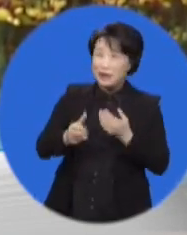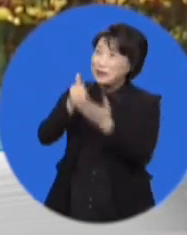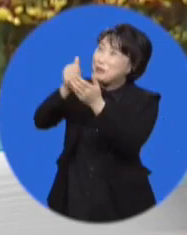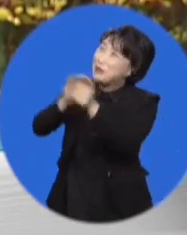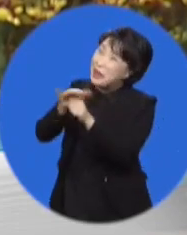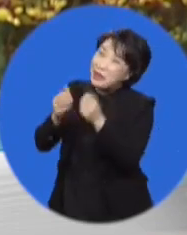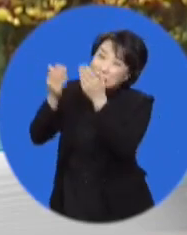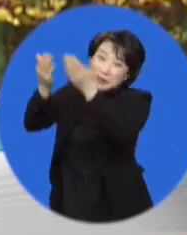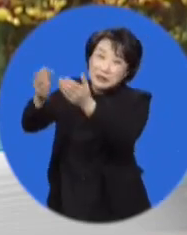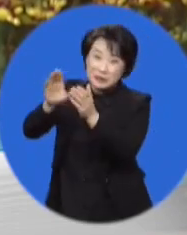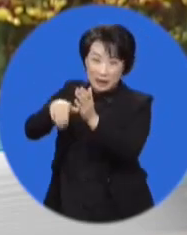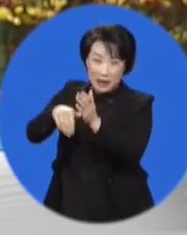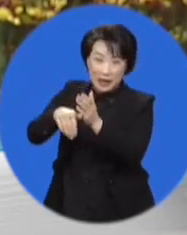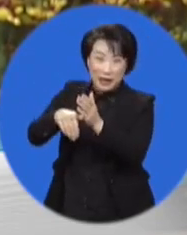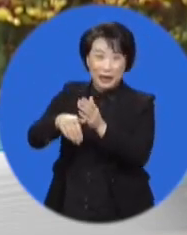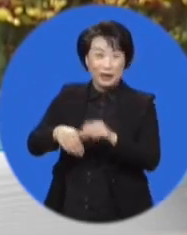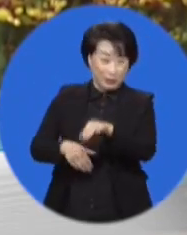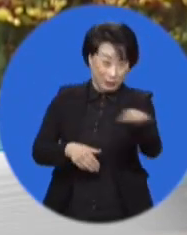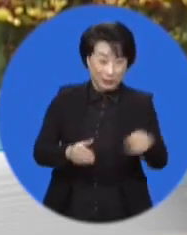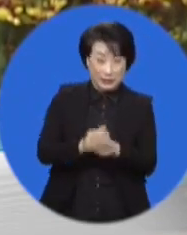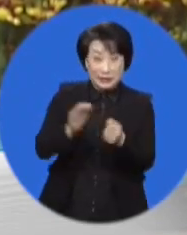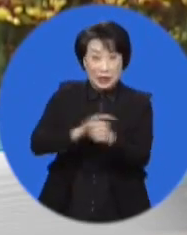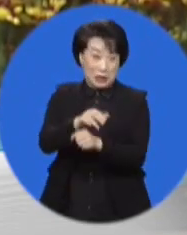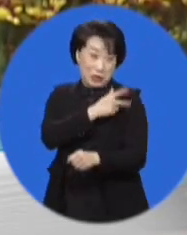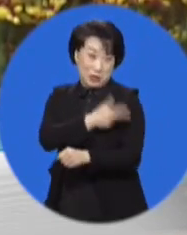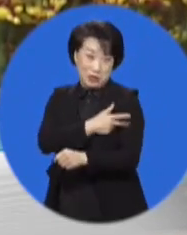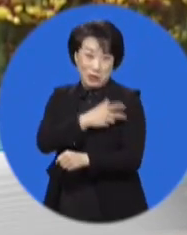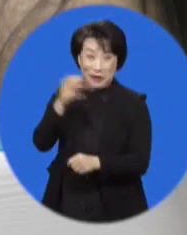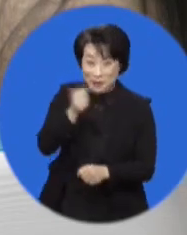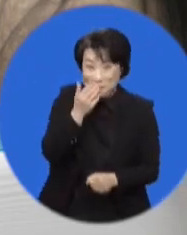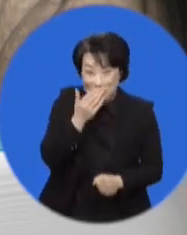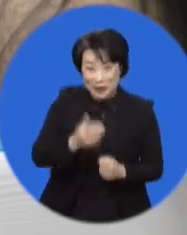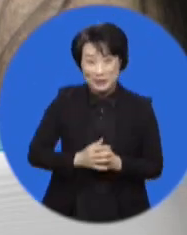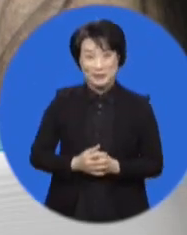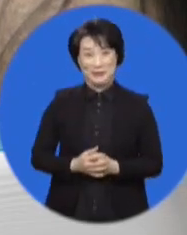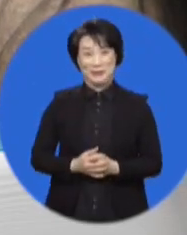사랑해 줘. 그래서 우리는 사랑할 자격을 가진 거예요. 응?